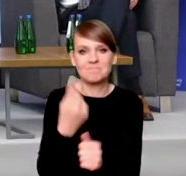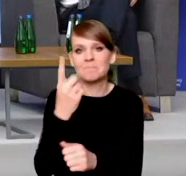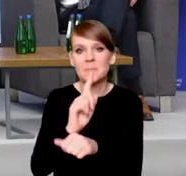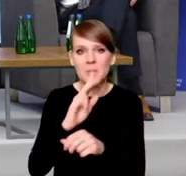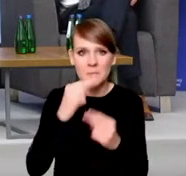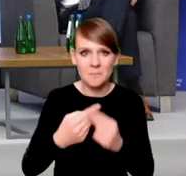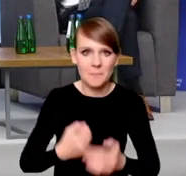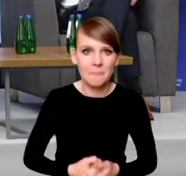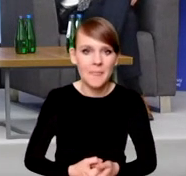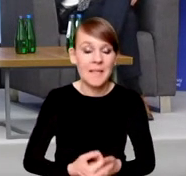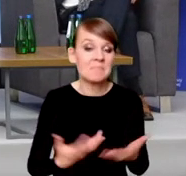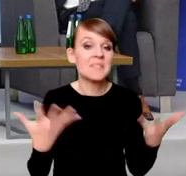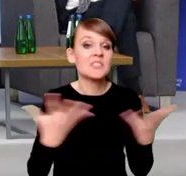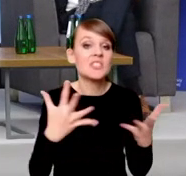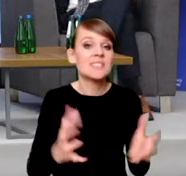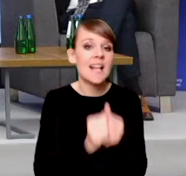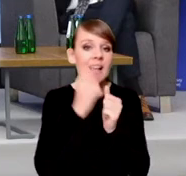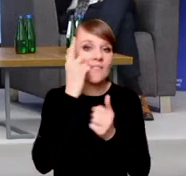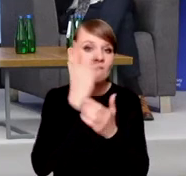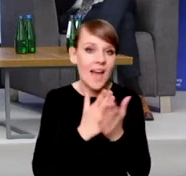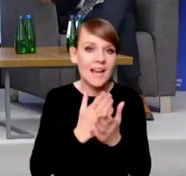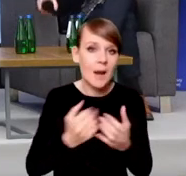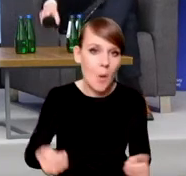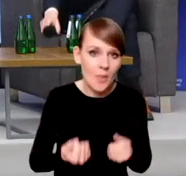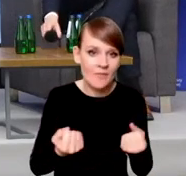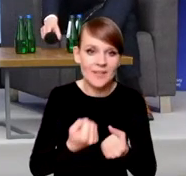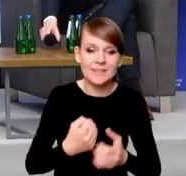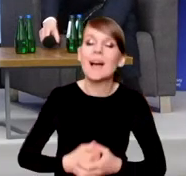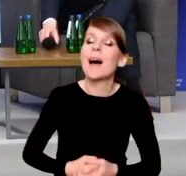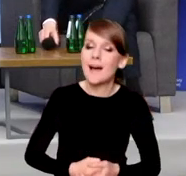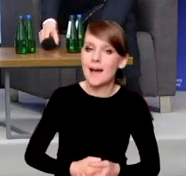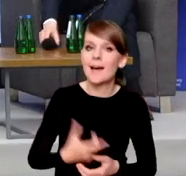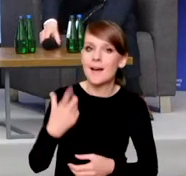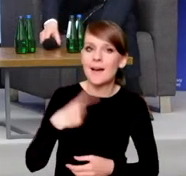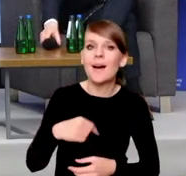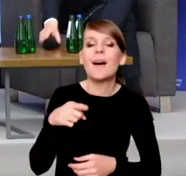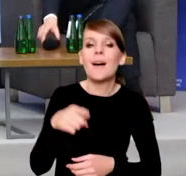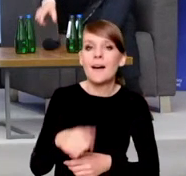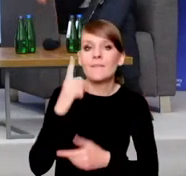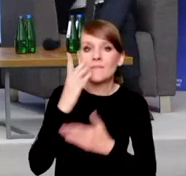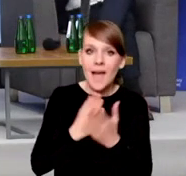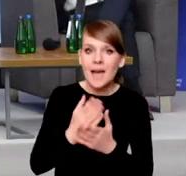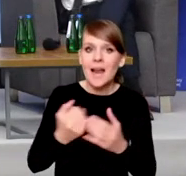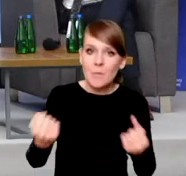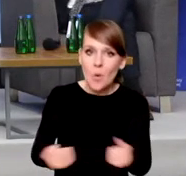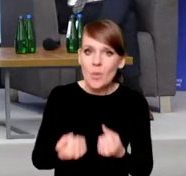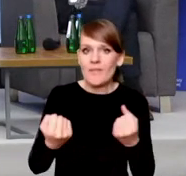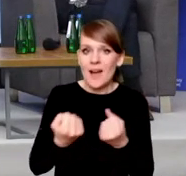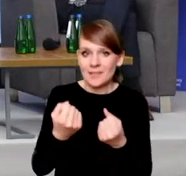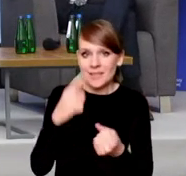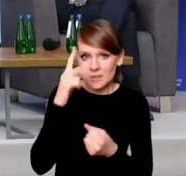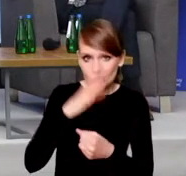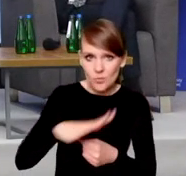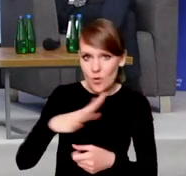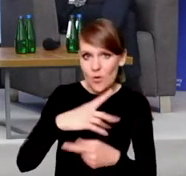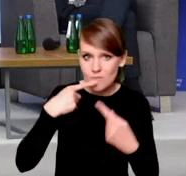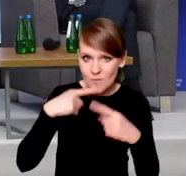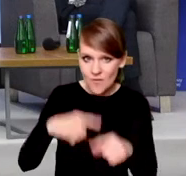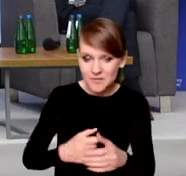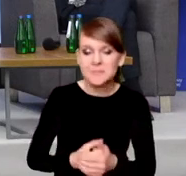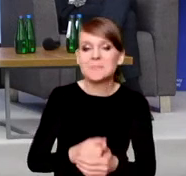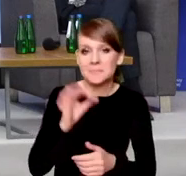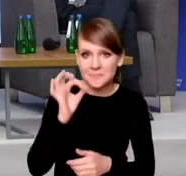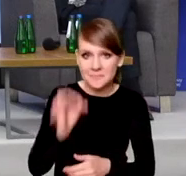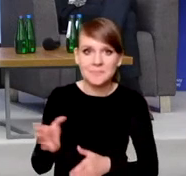i motywację? Czyli wiara i motywacja w tą społeczną odpowiedzialność. Dobrze,